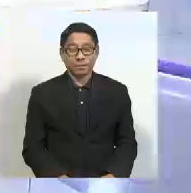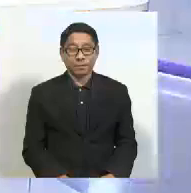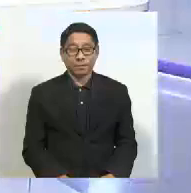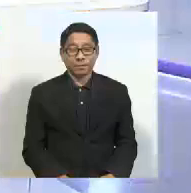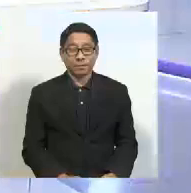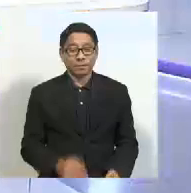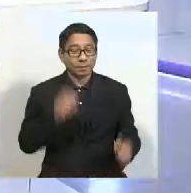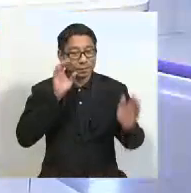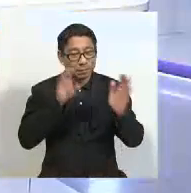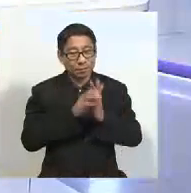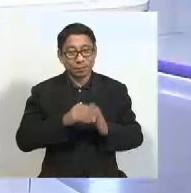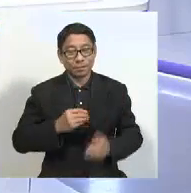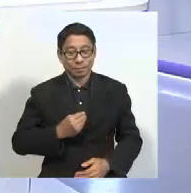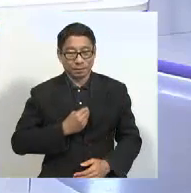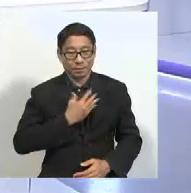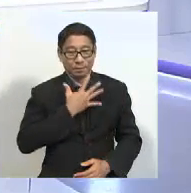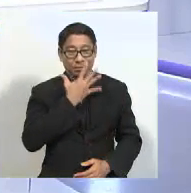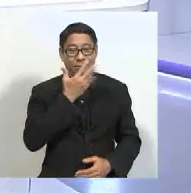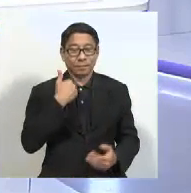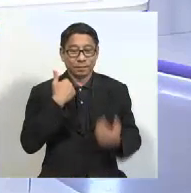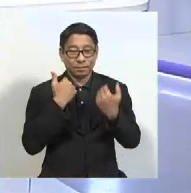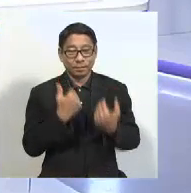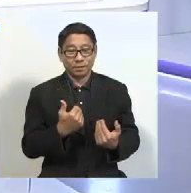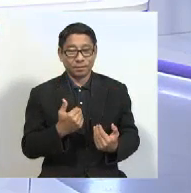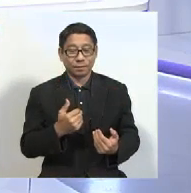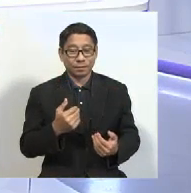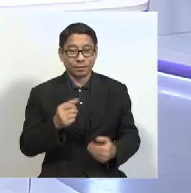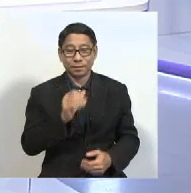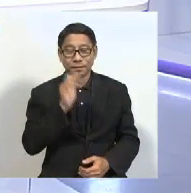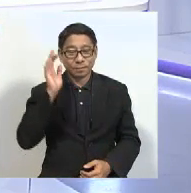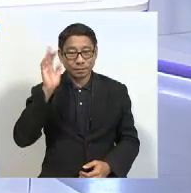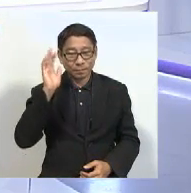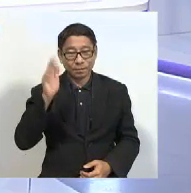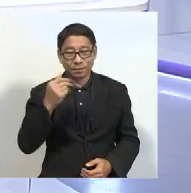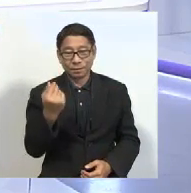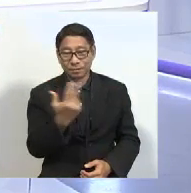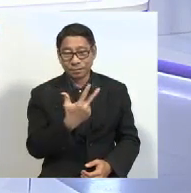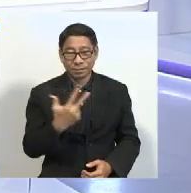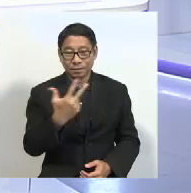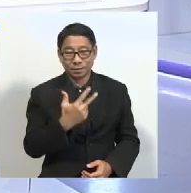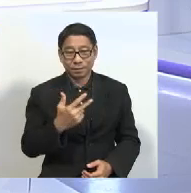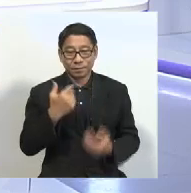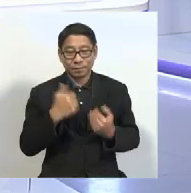เรียกว่าบรรยากาศชื่นมื่นนะคะก็ท่านโฆษกทั้ง3ท่านก็ความ